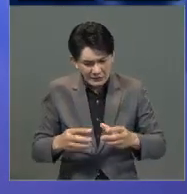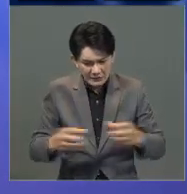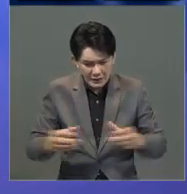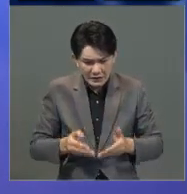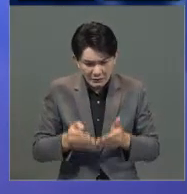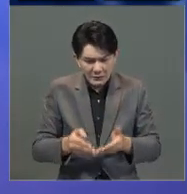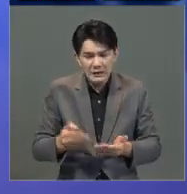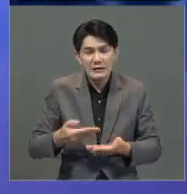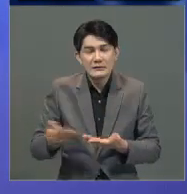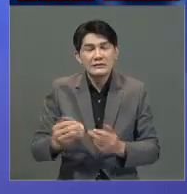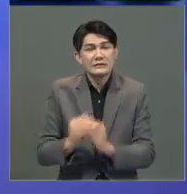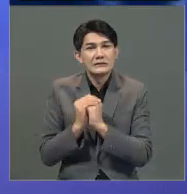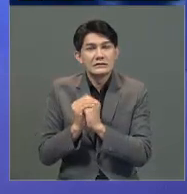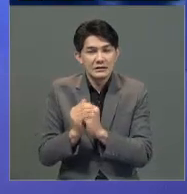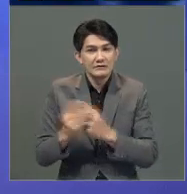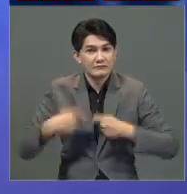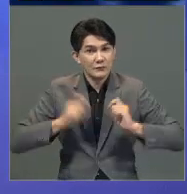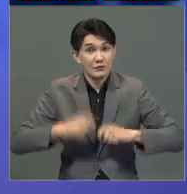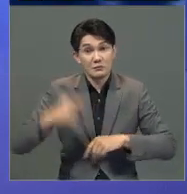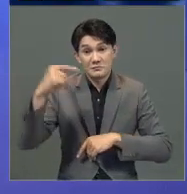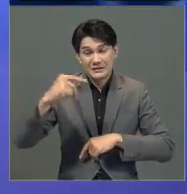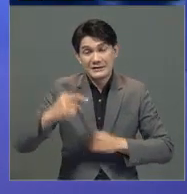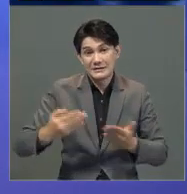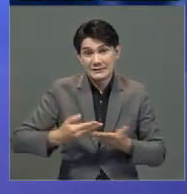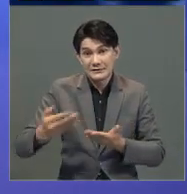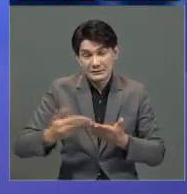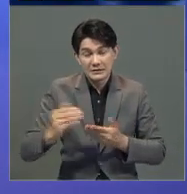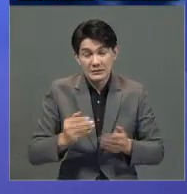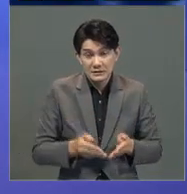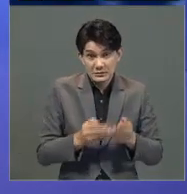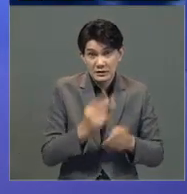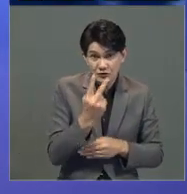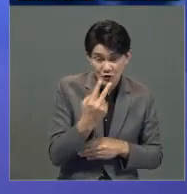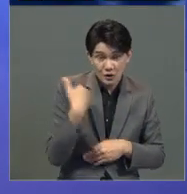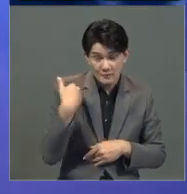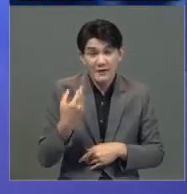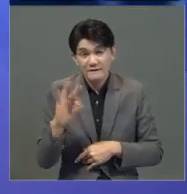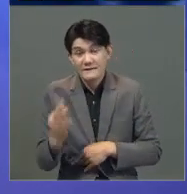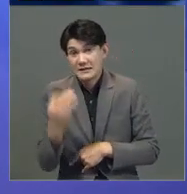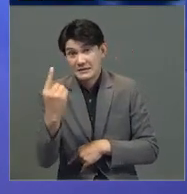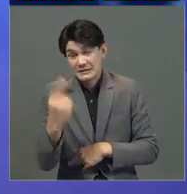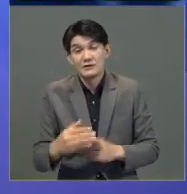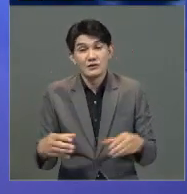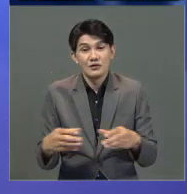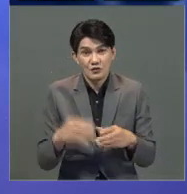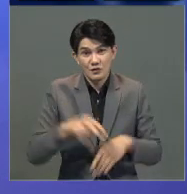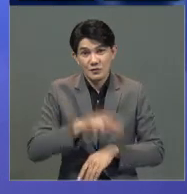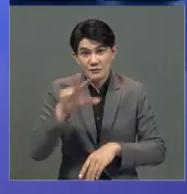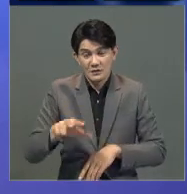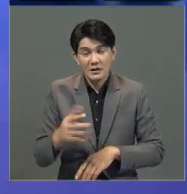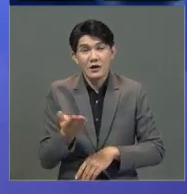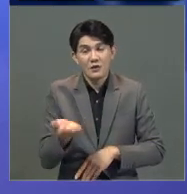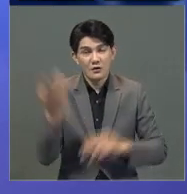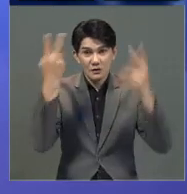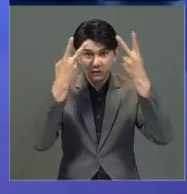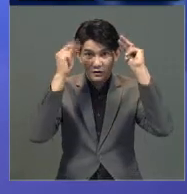ซื้อเรือดำน้ำจากเจนเพราะว่าได้ข้อตกลงพิเศษซื้อเรือดำน้ำ 2ลำแถมฟรี 1ลำวันนี้ทางพรรคเพื่อไทยก็เรียก